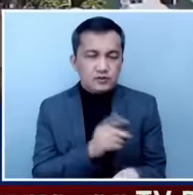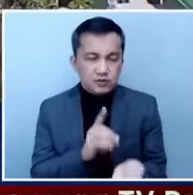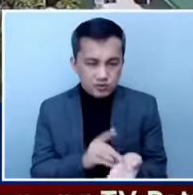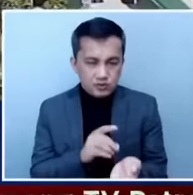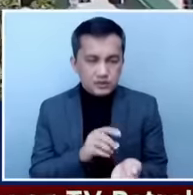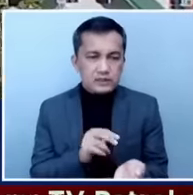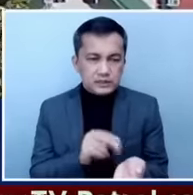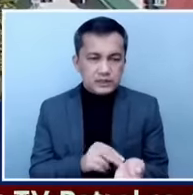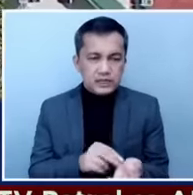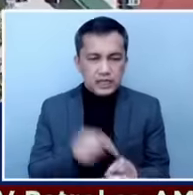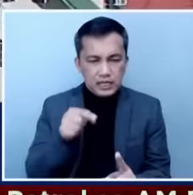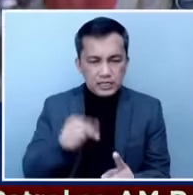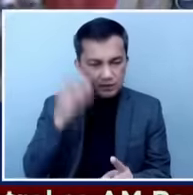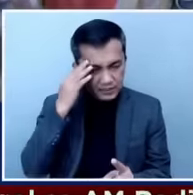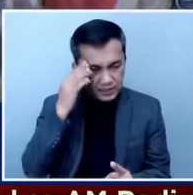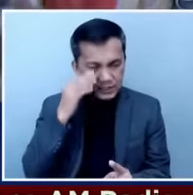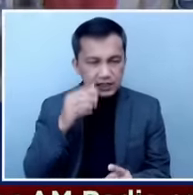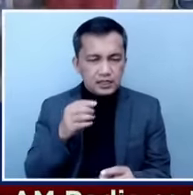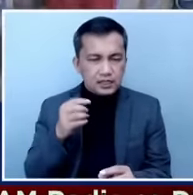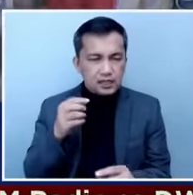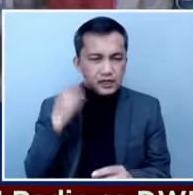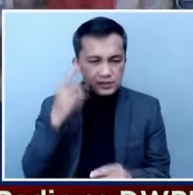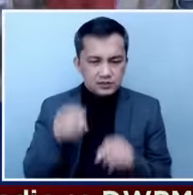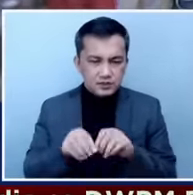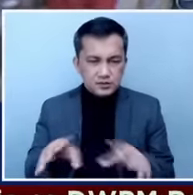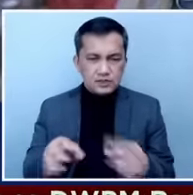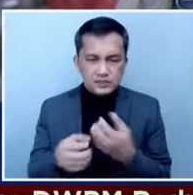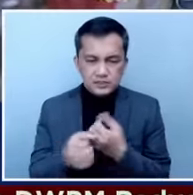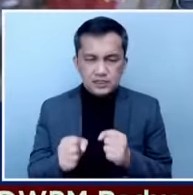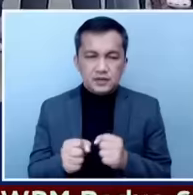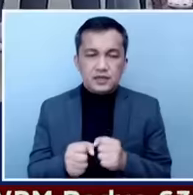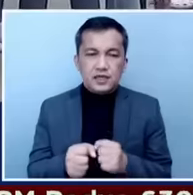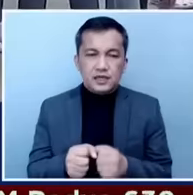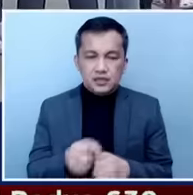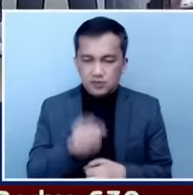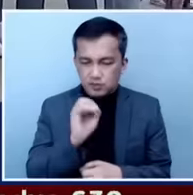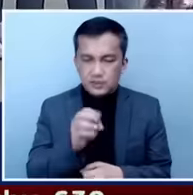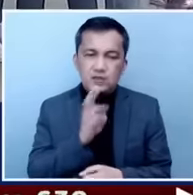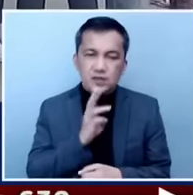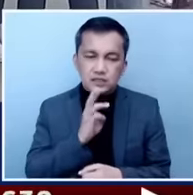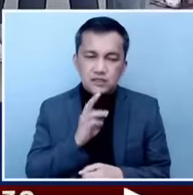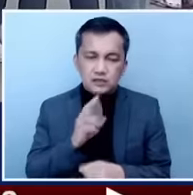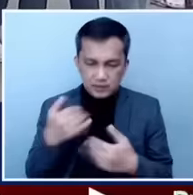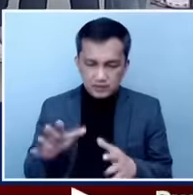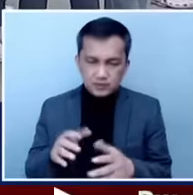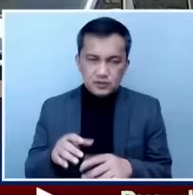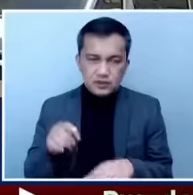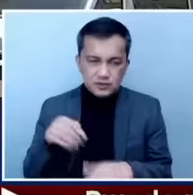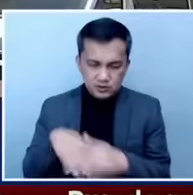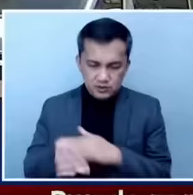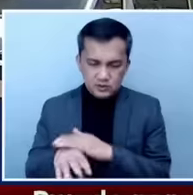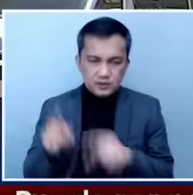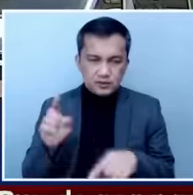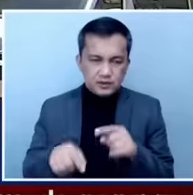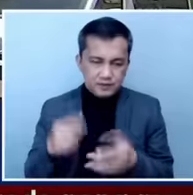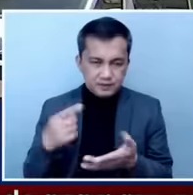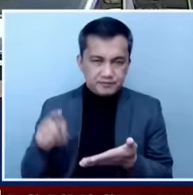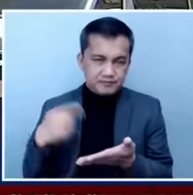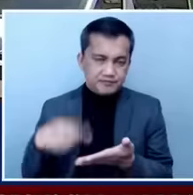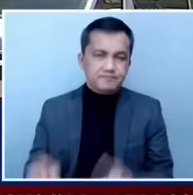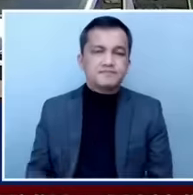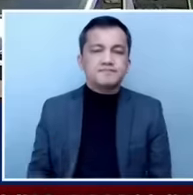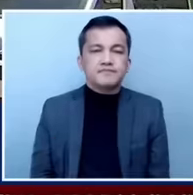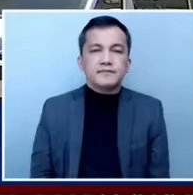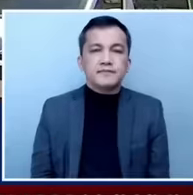outbreak. Ligtas umanong inumin ang water supply sa water district matapos dumaan sa iba-ibang klase ng pagsusuri. At